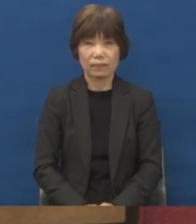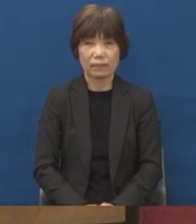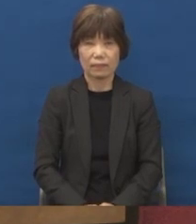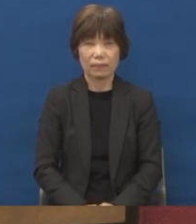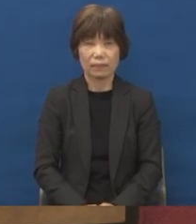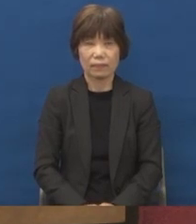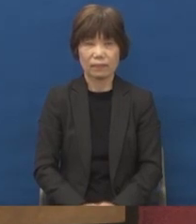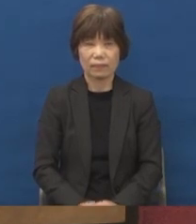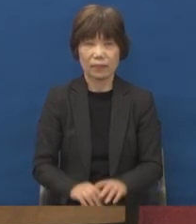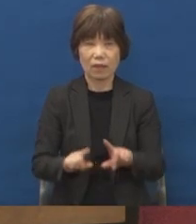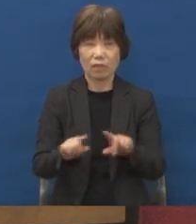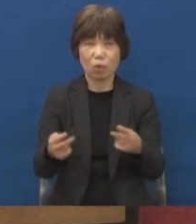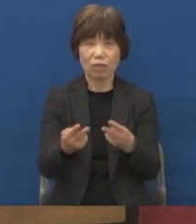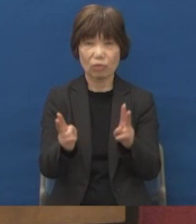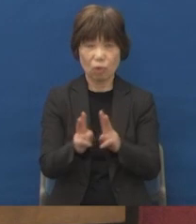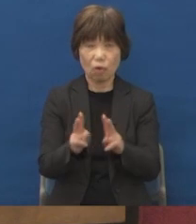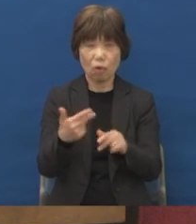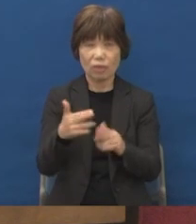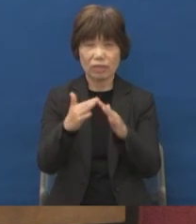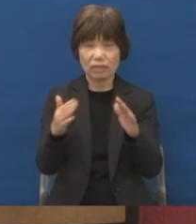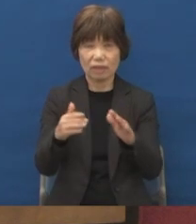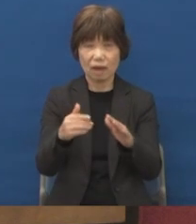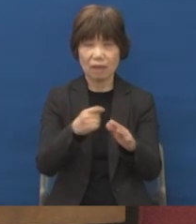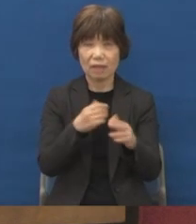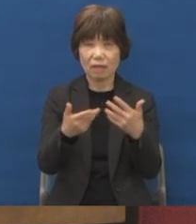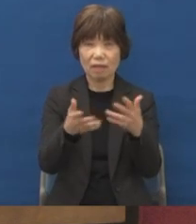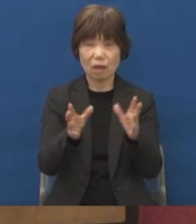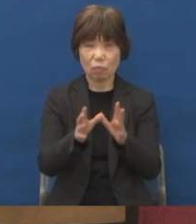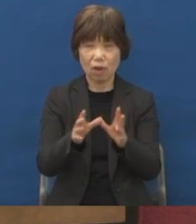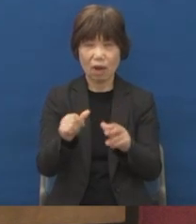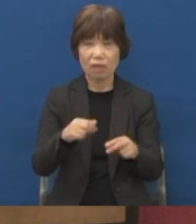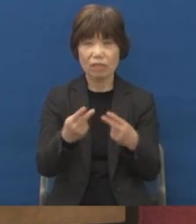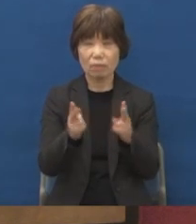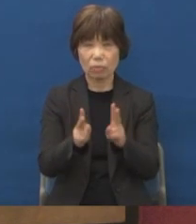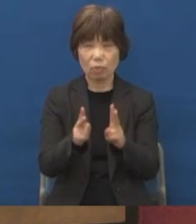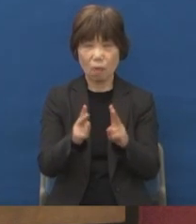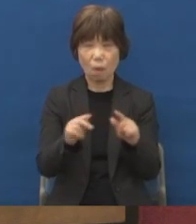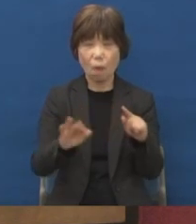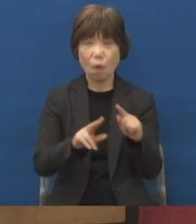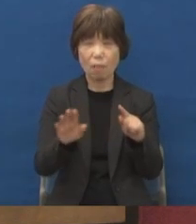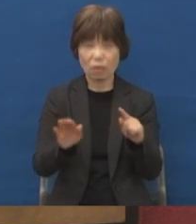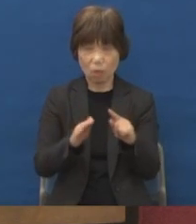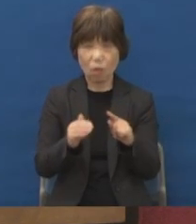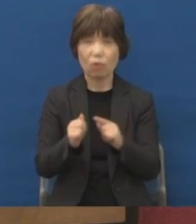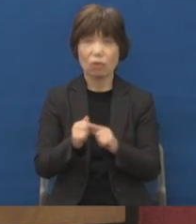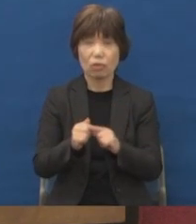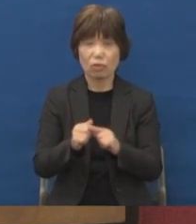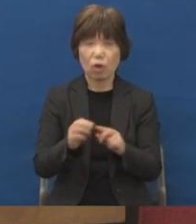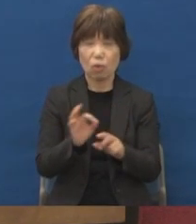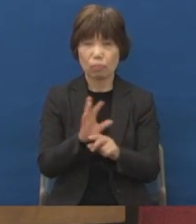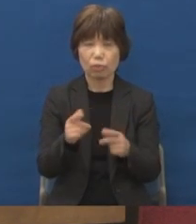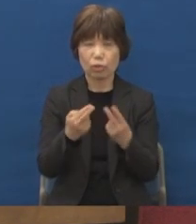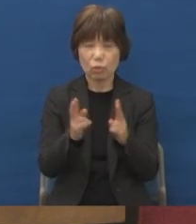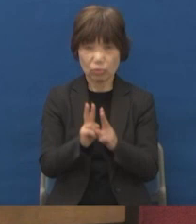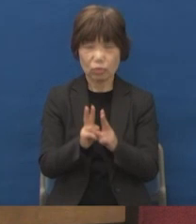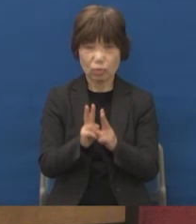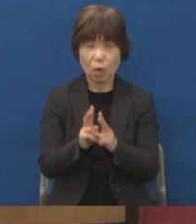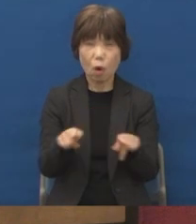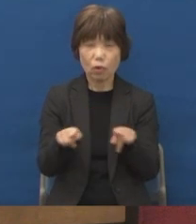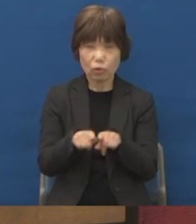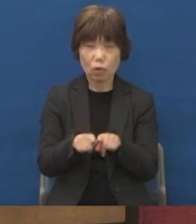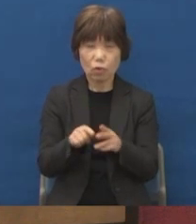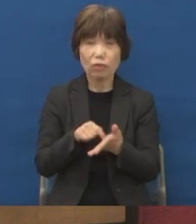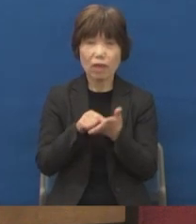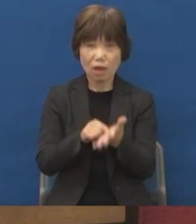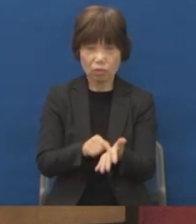日本共産党京都市会議員団は、自民党、公明党、無所属議員1名が共同提案している地方創生